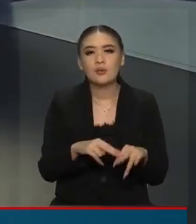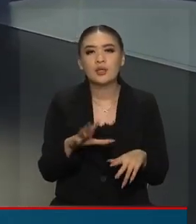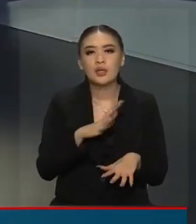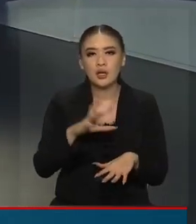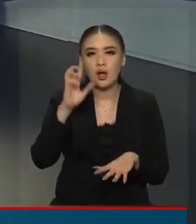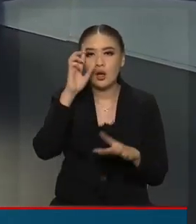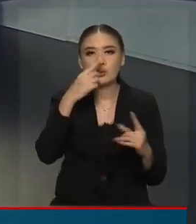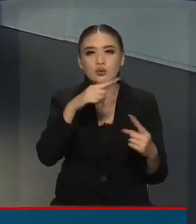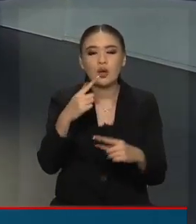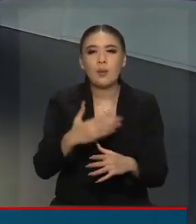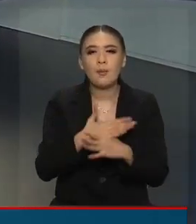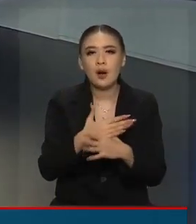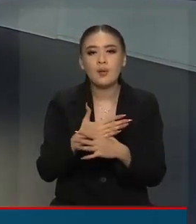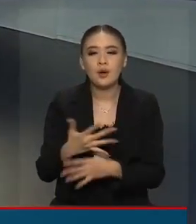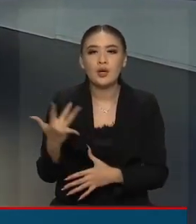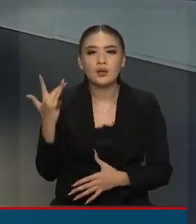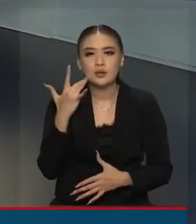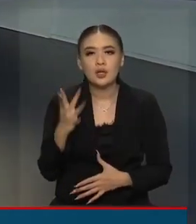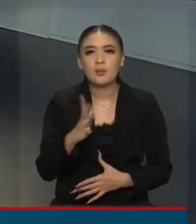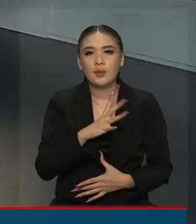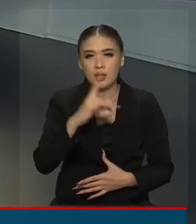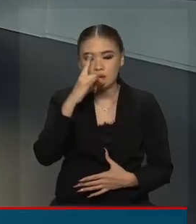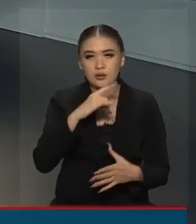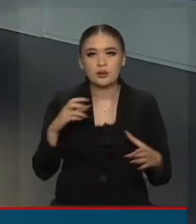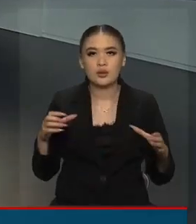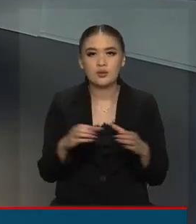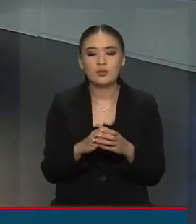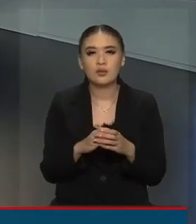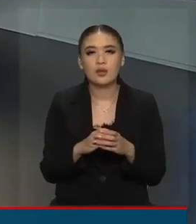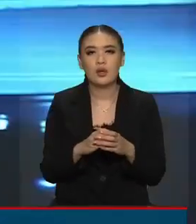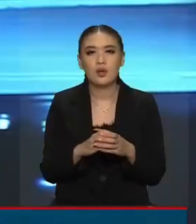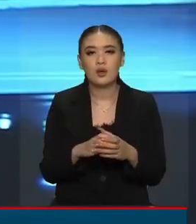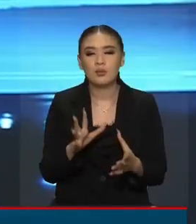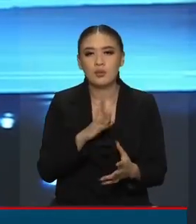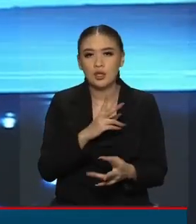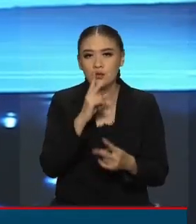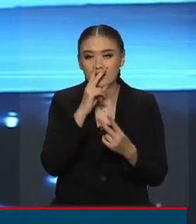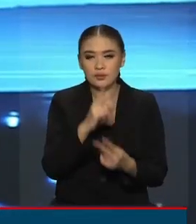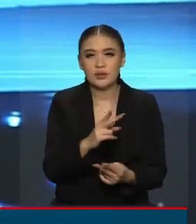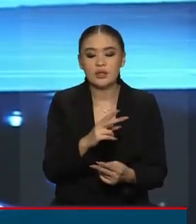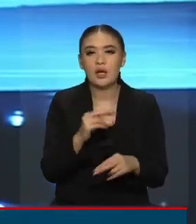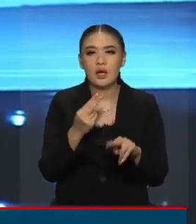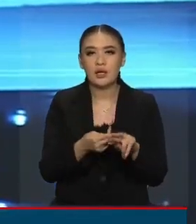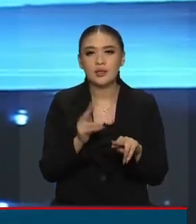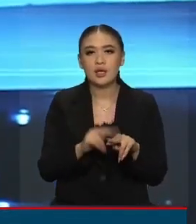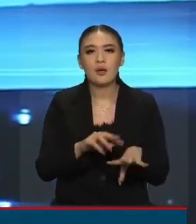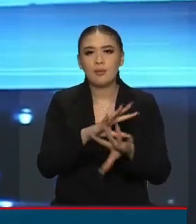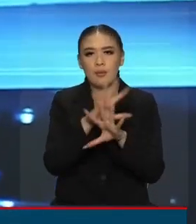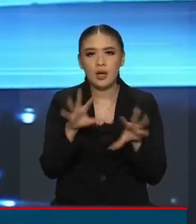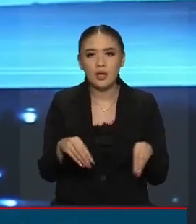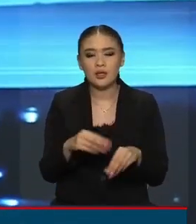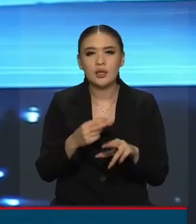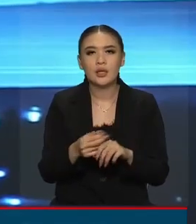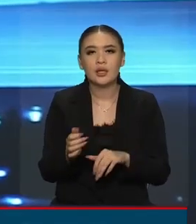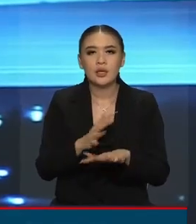жұмылдырылған соң бір сын сағаттарда қазақ жасағының көп функционалды екенін көріп қалдық, бәріміз куәгер болдық, иә. Олар тауып үйілген